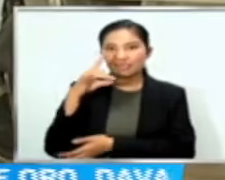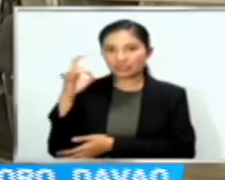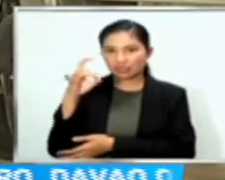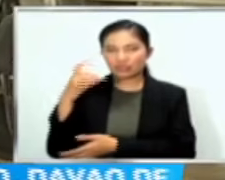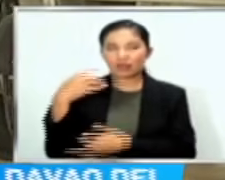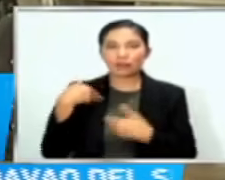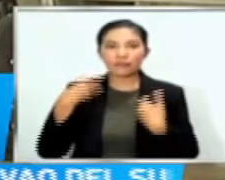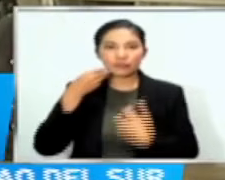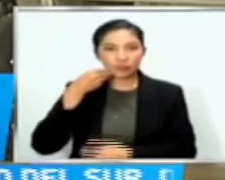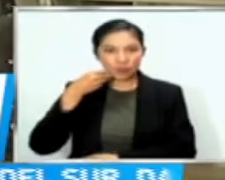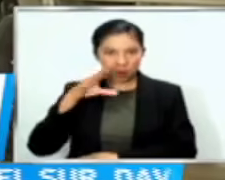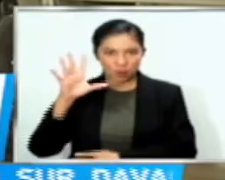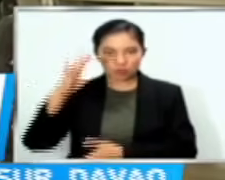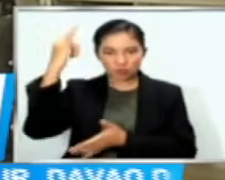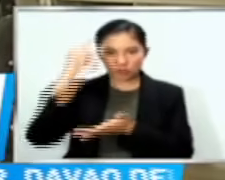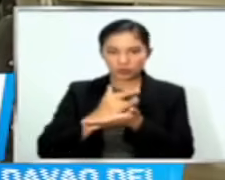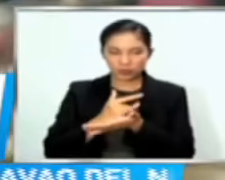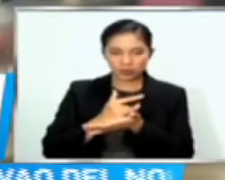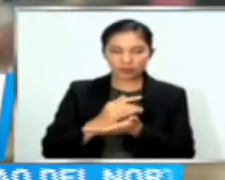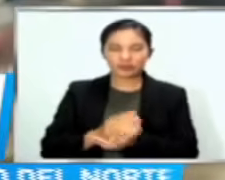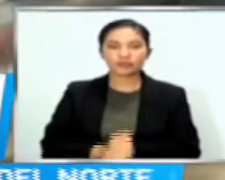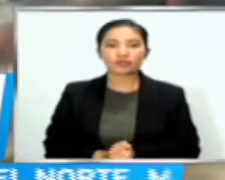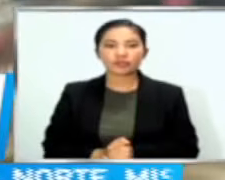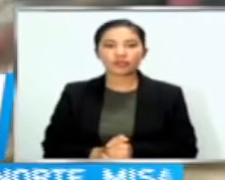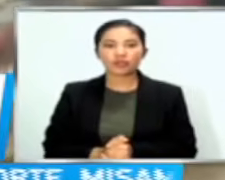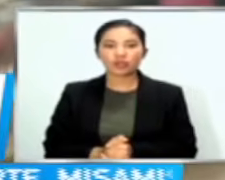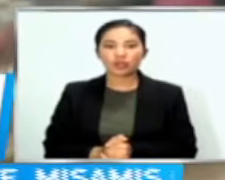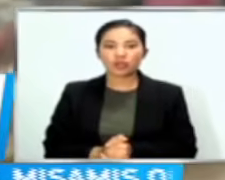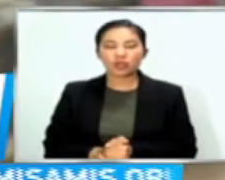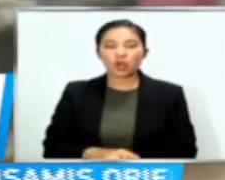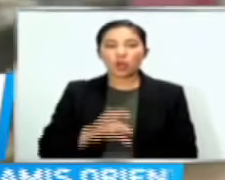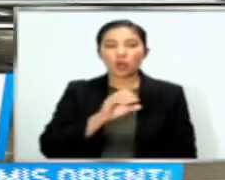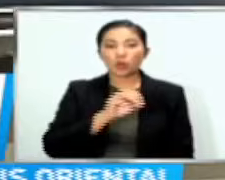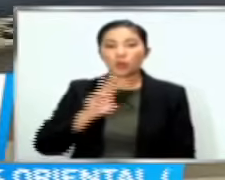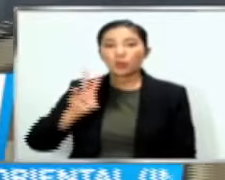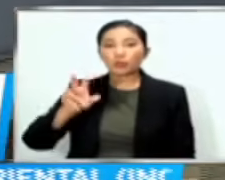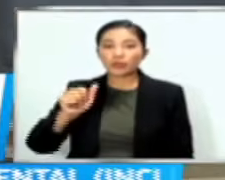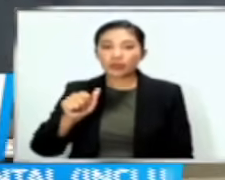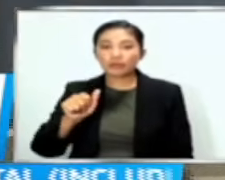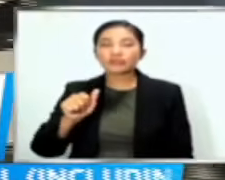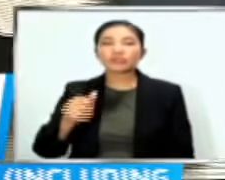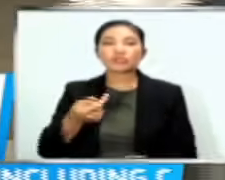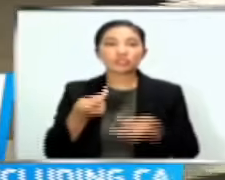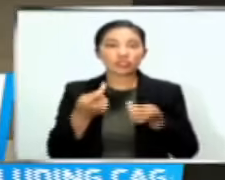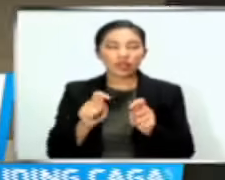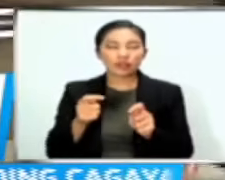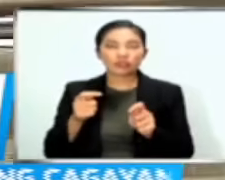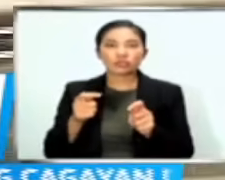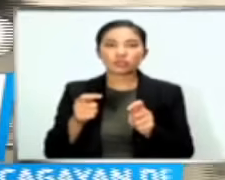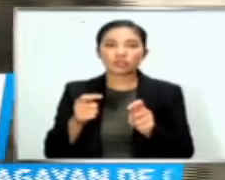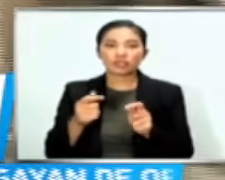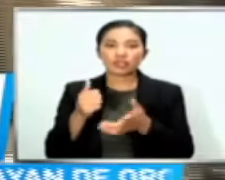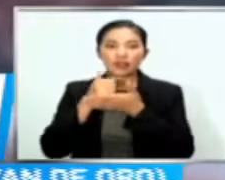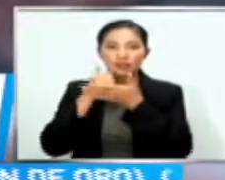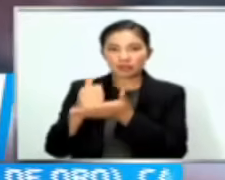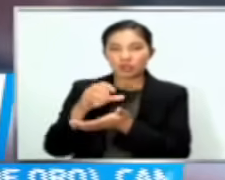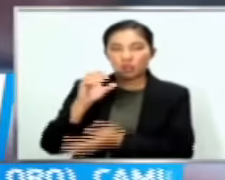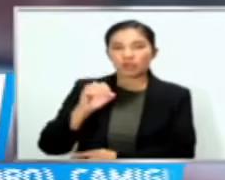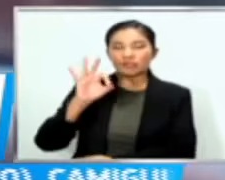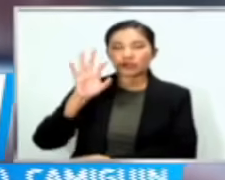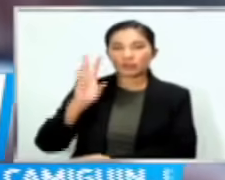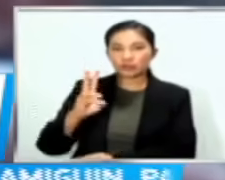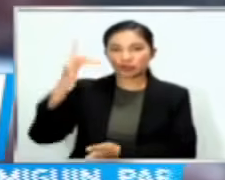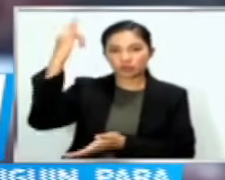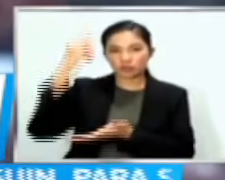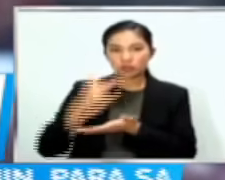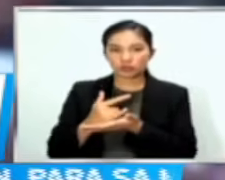din ng Overseas Workers Welfare Administration na iuwi na ang mga OFW sa pamamagitan ng commercial flights kahit sakop ng